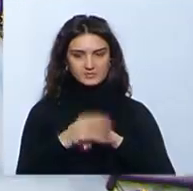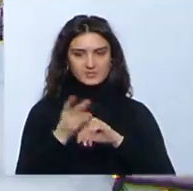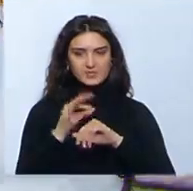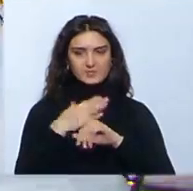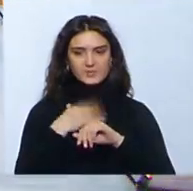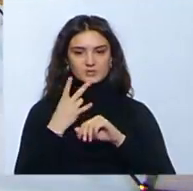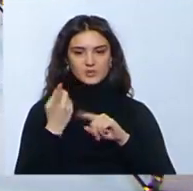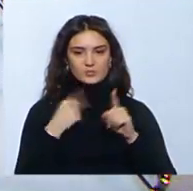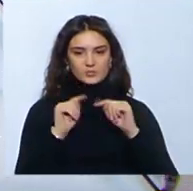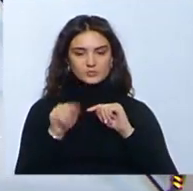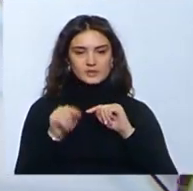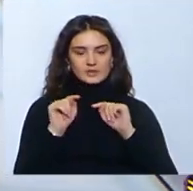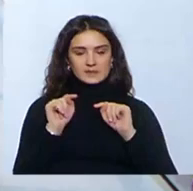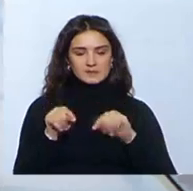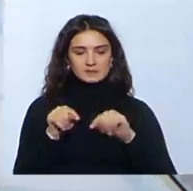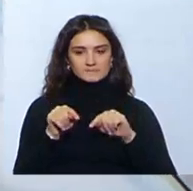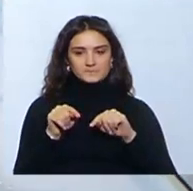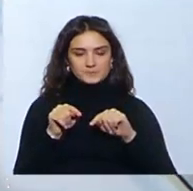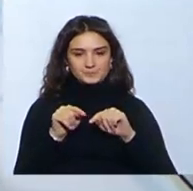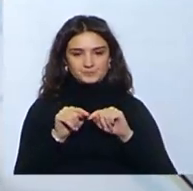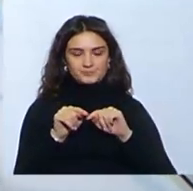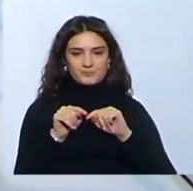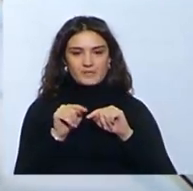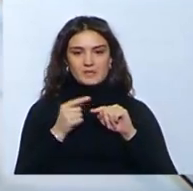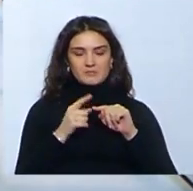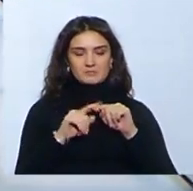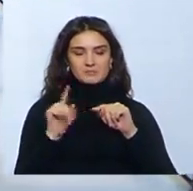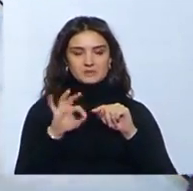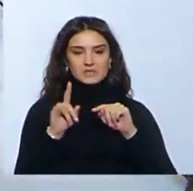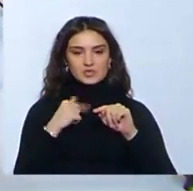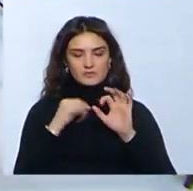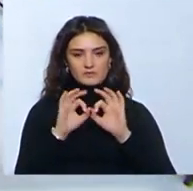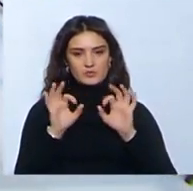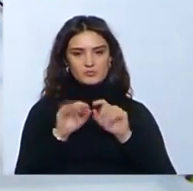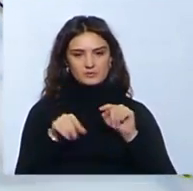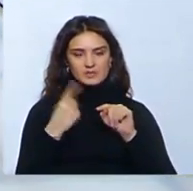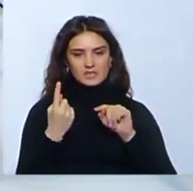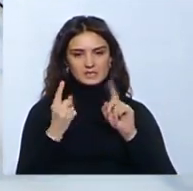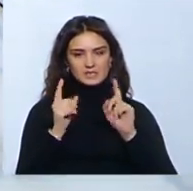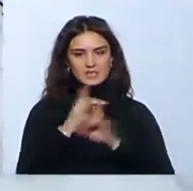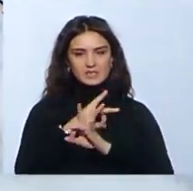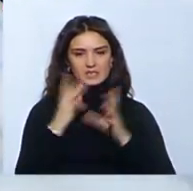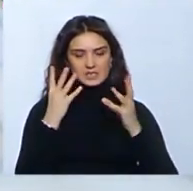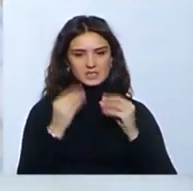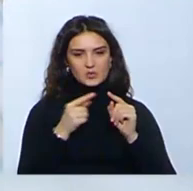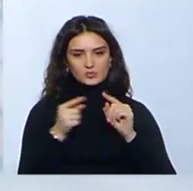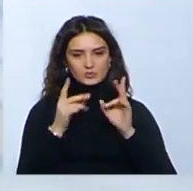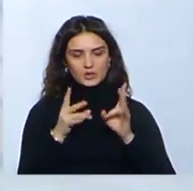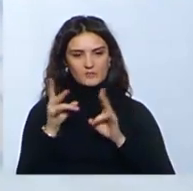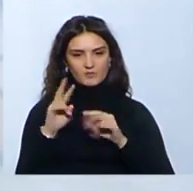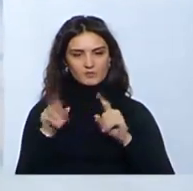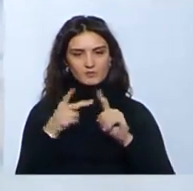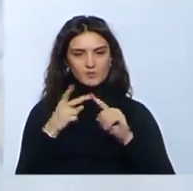თუმცა მე უნდა დაუბრუნდე იმ ტრავმებს, რომელზედაც ჩვენ საუბრობდით. ერთია სადღესასწაულო ტრავმები და